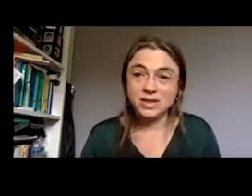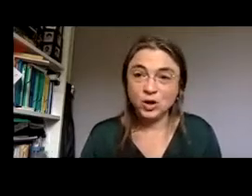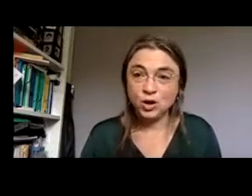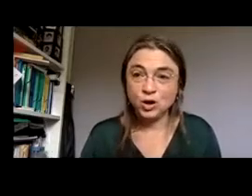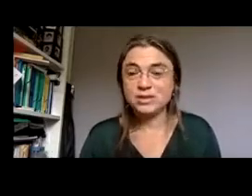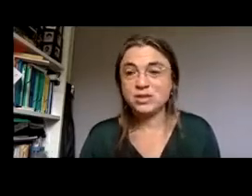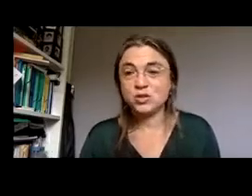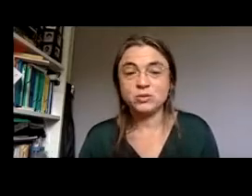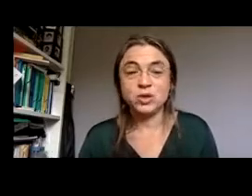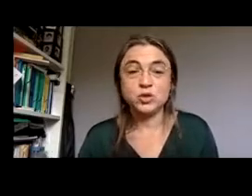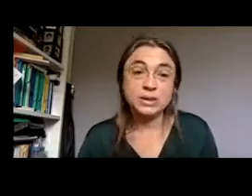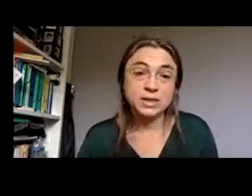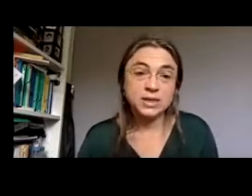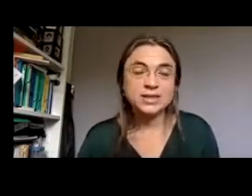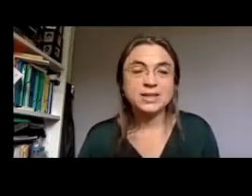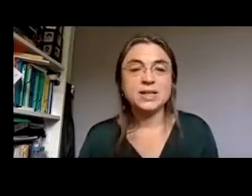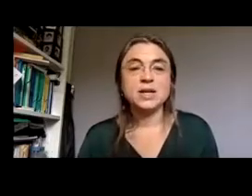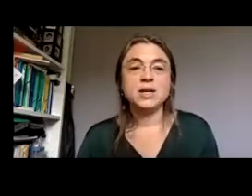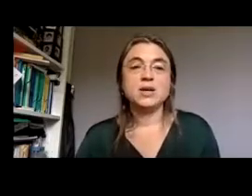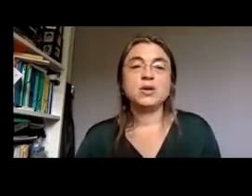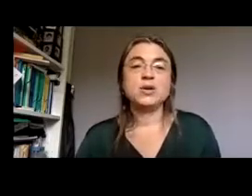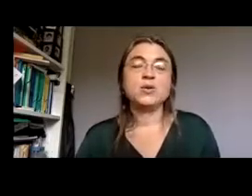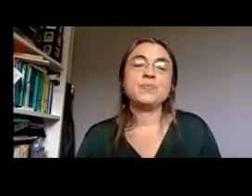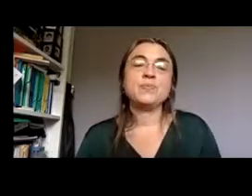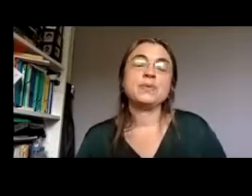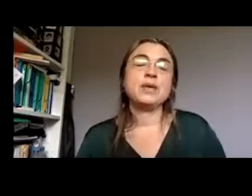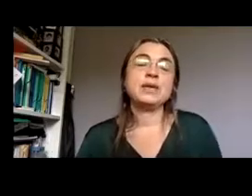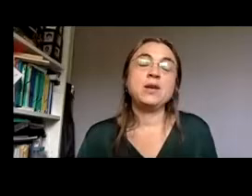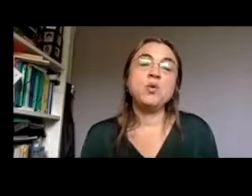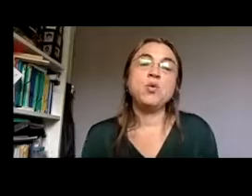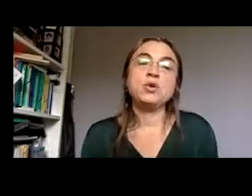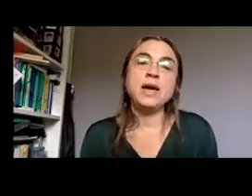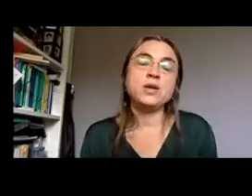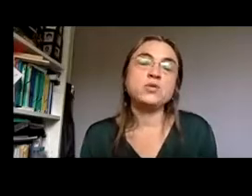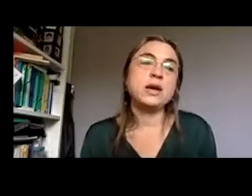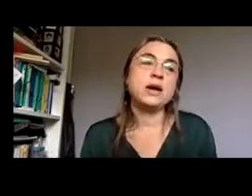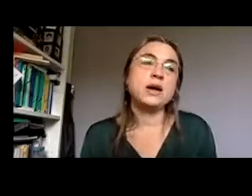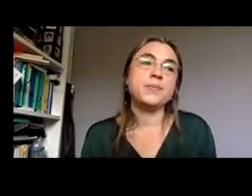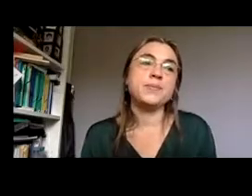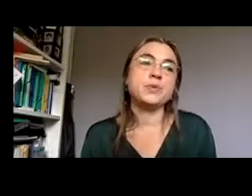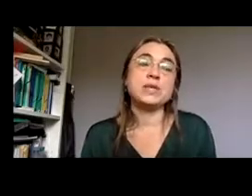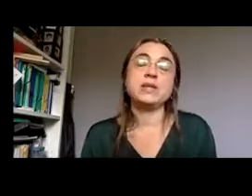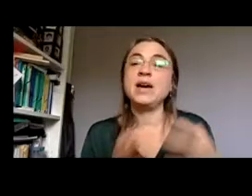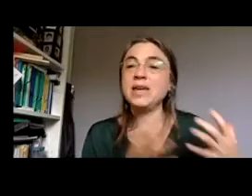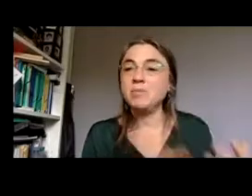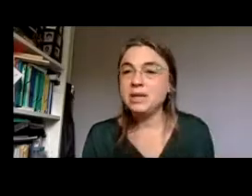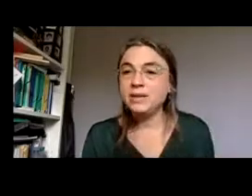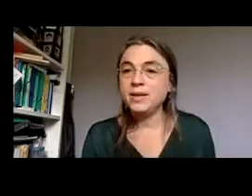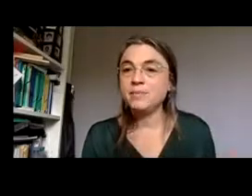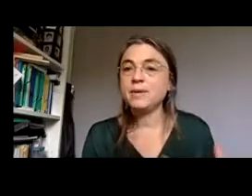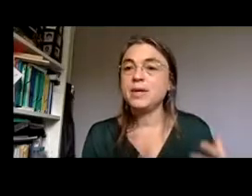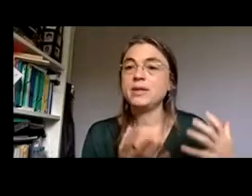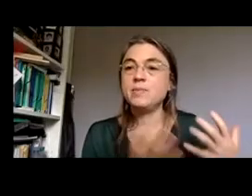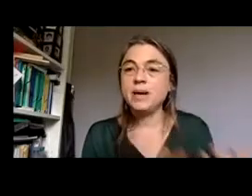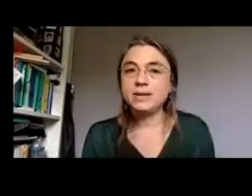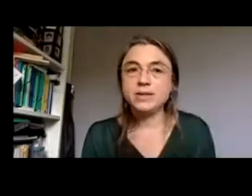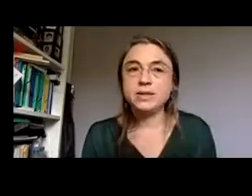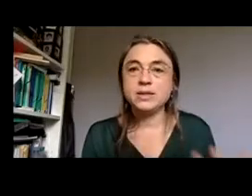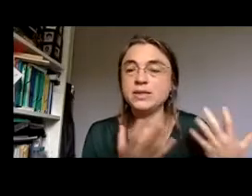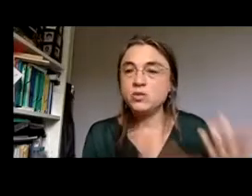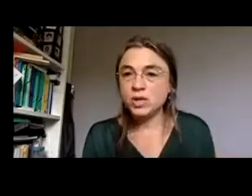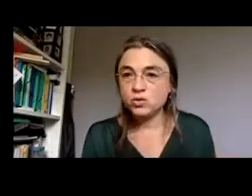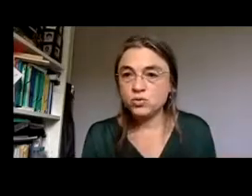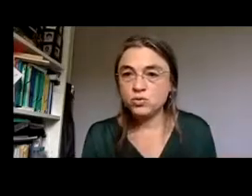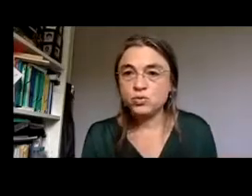des erreurs, des échantillons à jeter. Et également au regard de cette variabilité des pratiques et